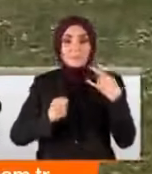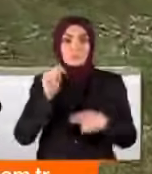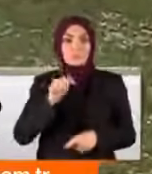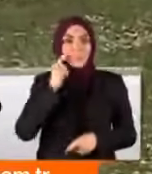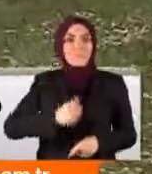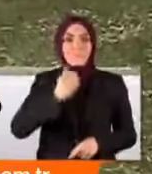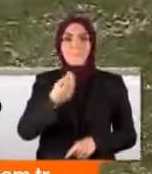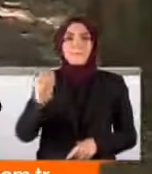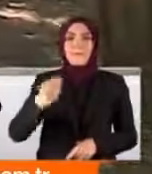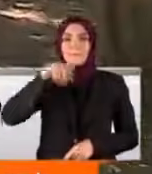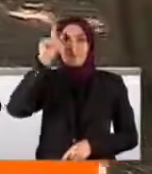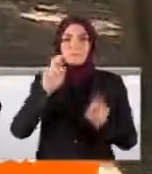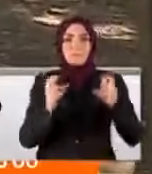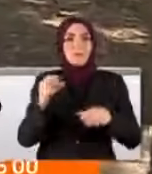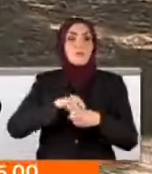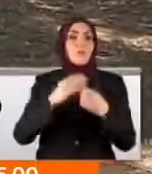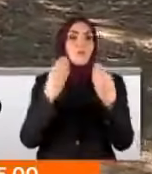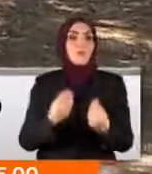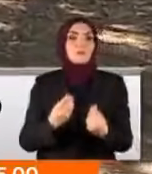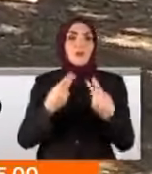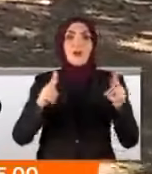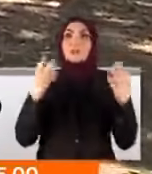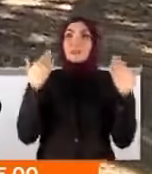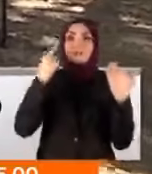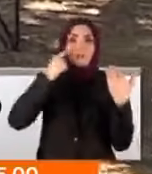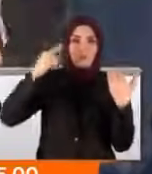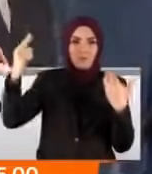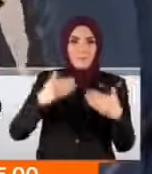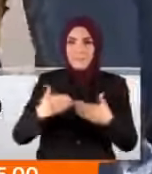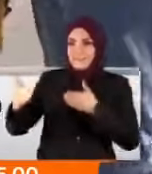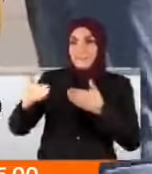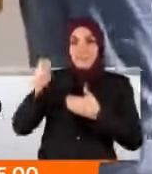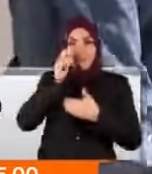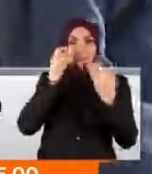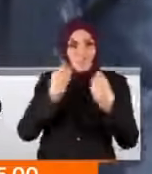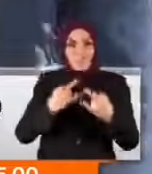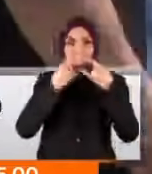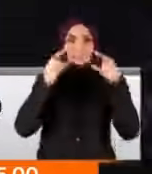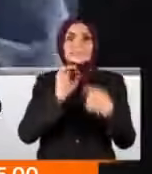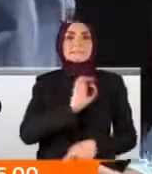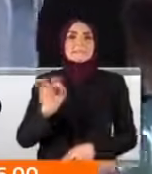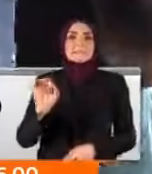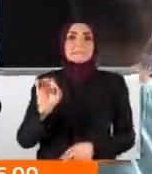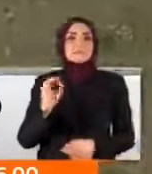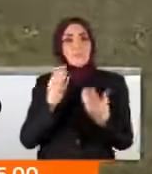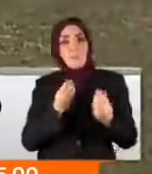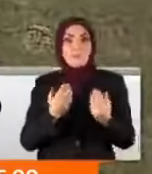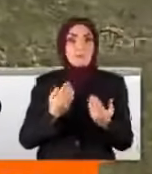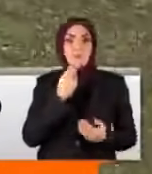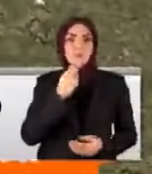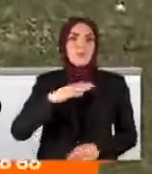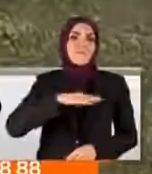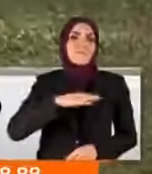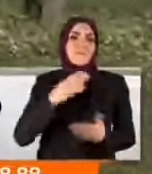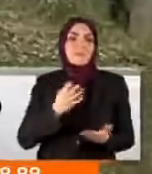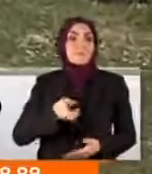olacak. Açık alanlarda belli bir mesafeyi koruyarak maskesiz dolaşılabileceği konuşuluyor. Ama bunun ancak sonbaharda